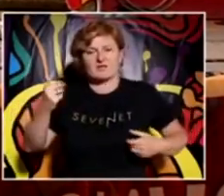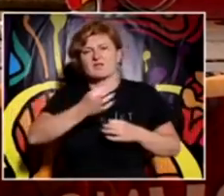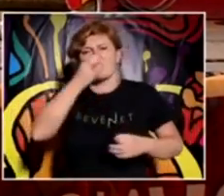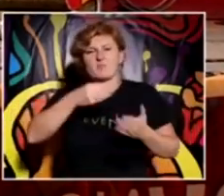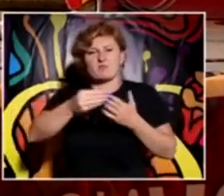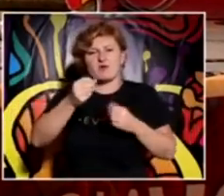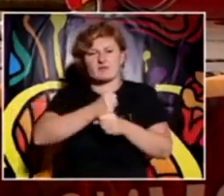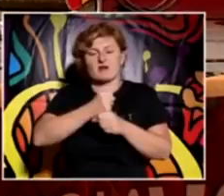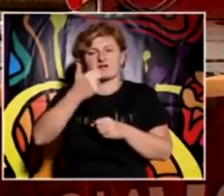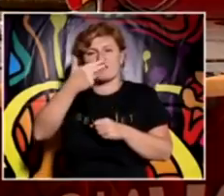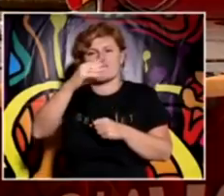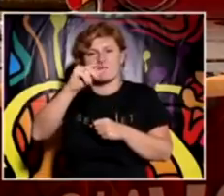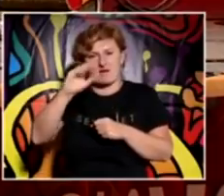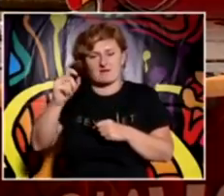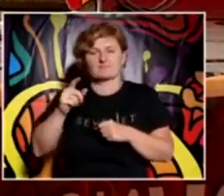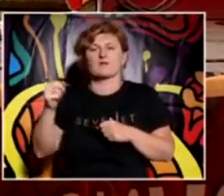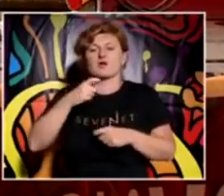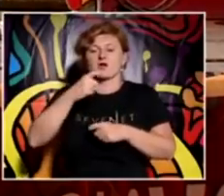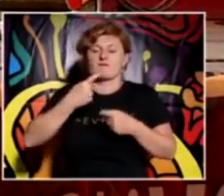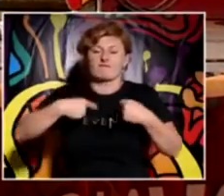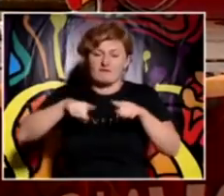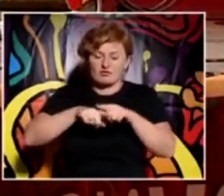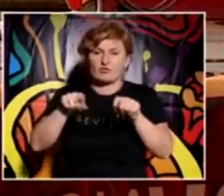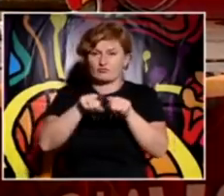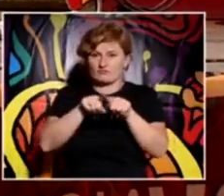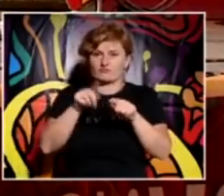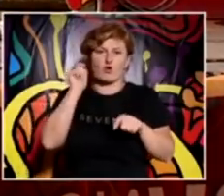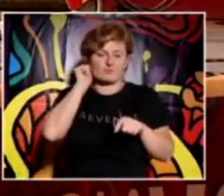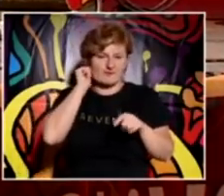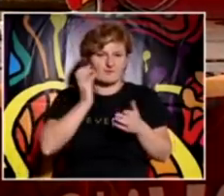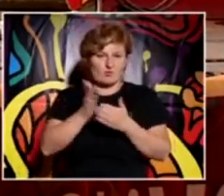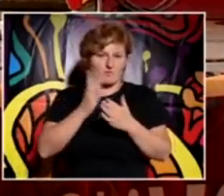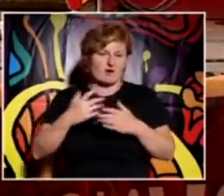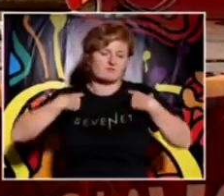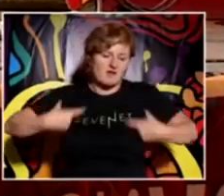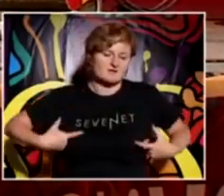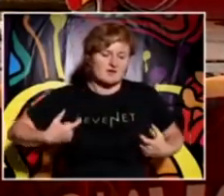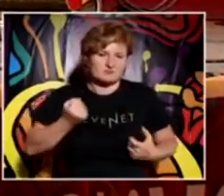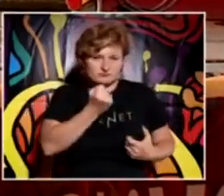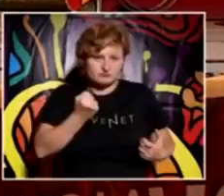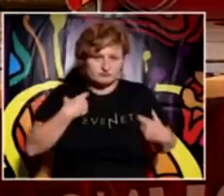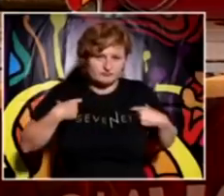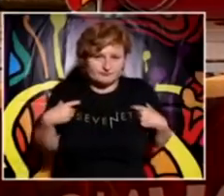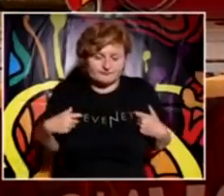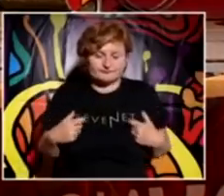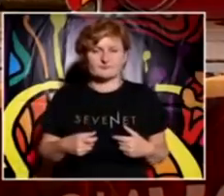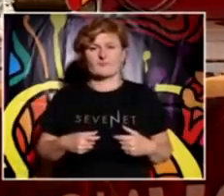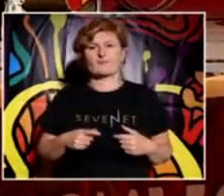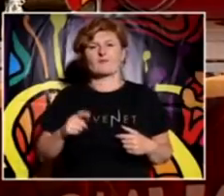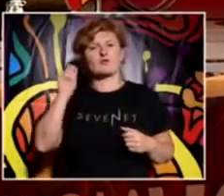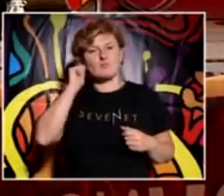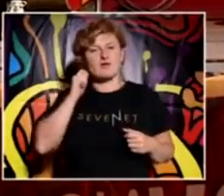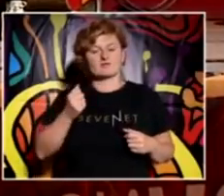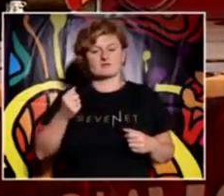Nepalu. Robią również kobiety od jakiegoś czasu, co jest też troszeczkę fajną zmianą. Znaczy fajną czy nie fajną, no kobiety